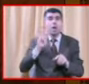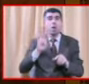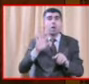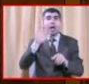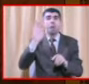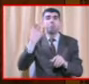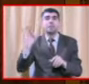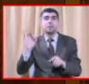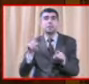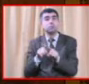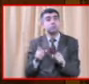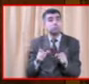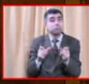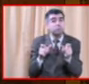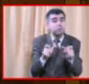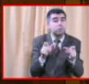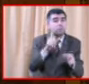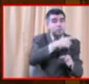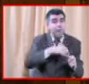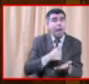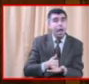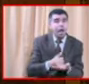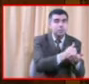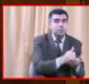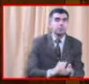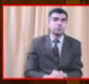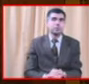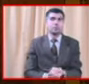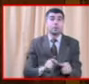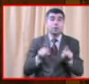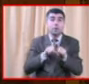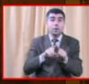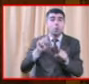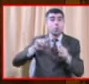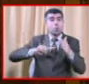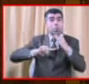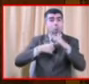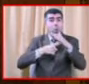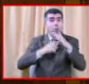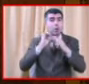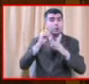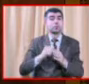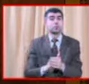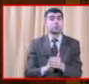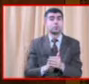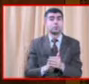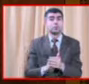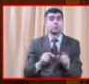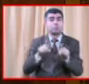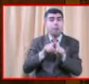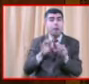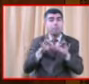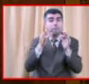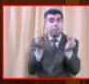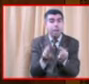150 تدخل في هذيك اليومين في ثلاث أيام الأولانية. وبالنسبة للكهرباء اللي كان الأسر اللي